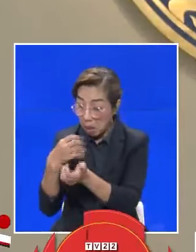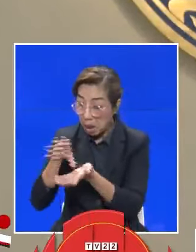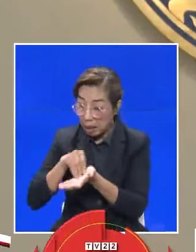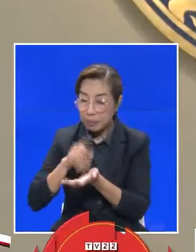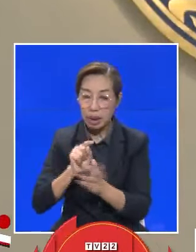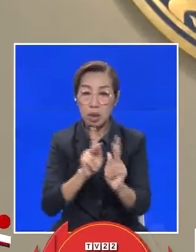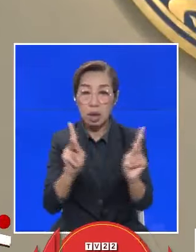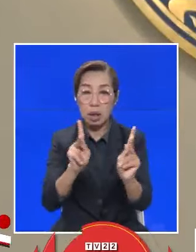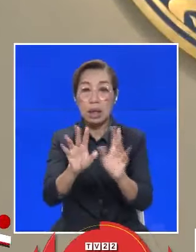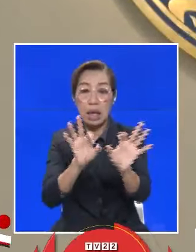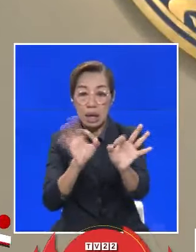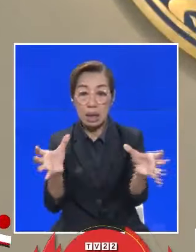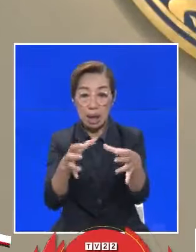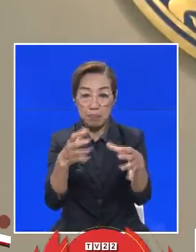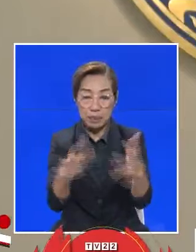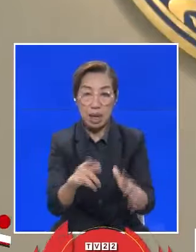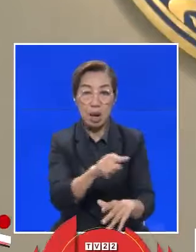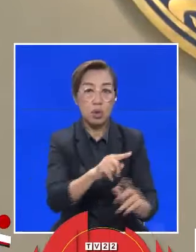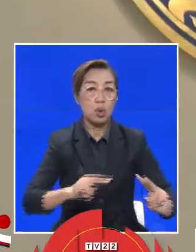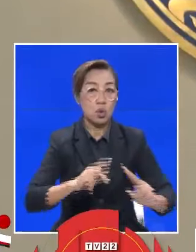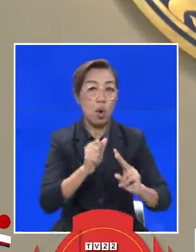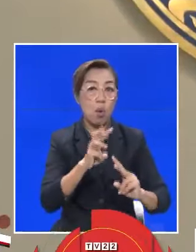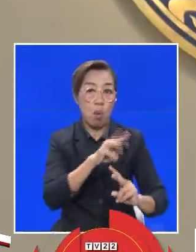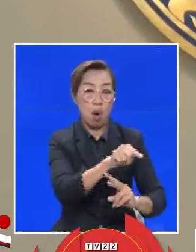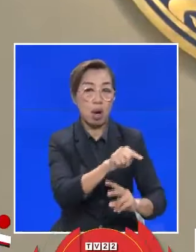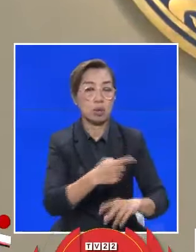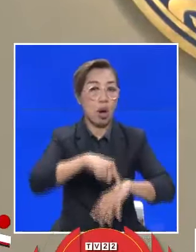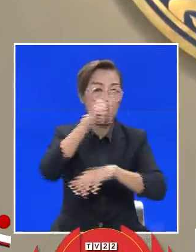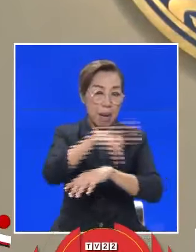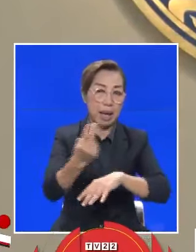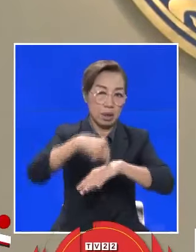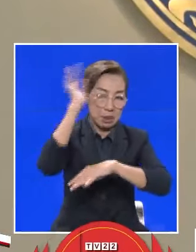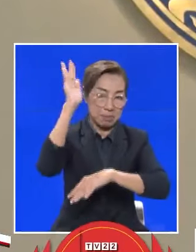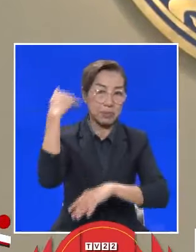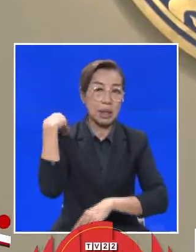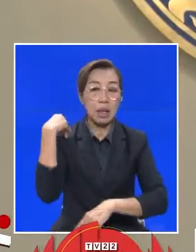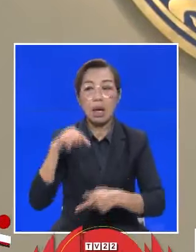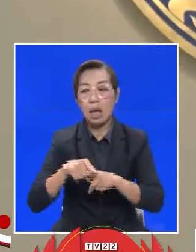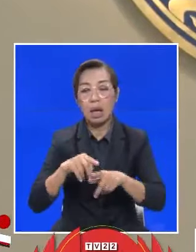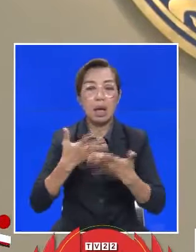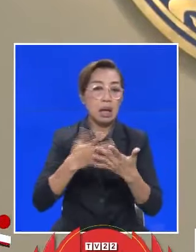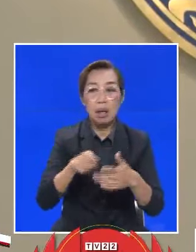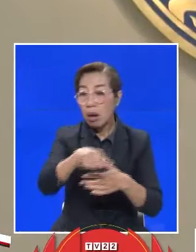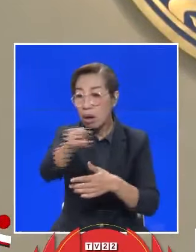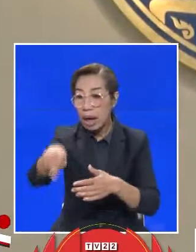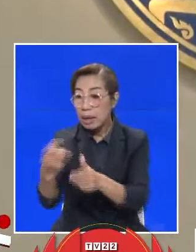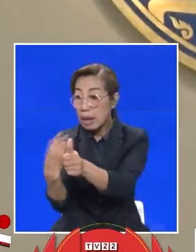องเนี่ยจะแถลงรายละเอียดในช่วงบ่ายนายกย้ำนะคะว่าเรื่องนี้ต้องรับฟังทุกความคิดเห็นค่ะ